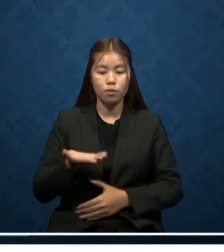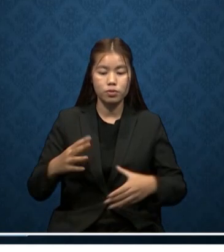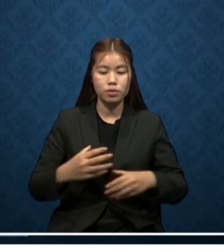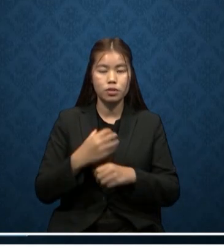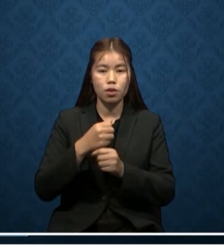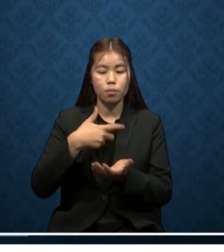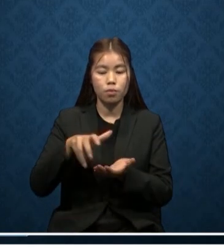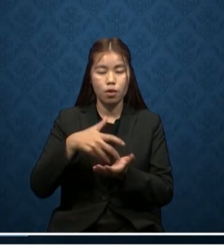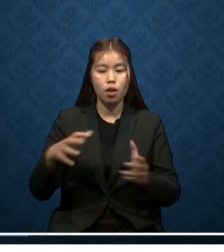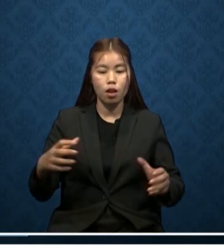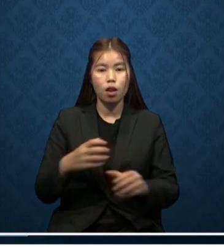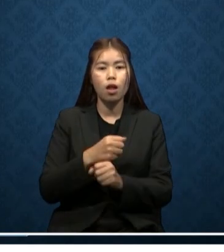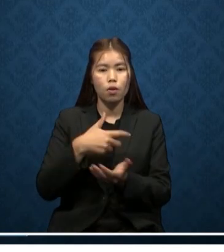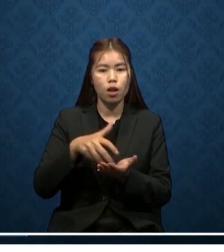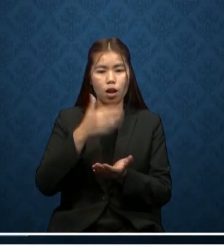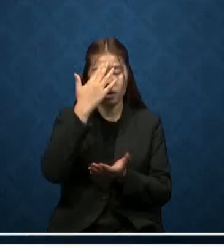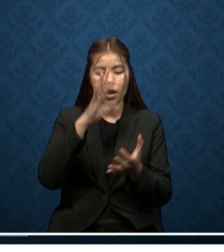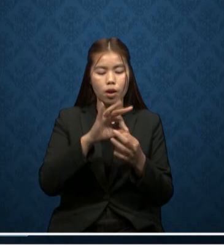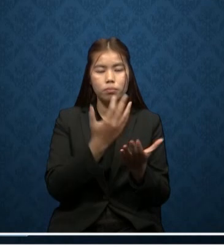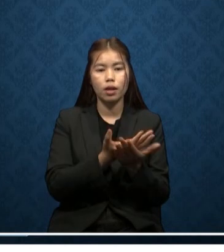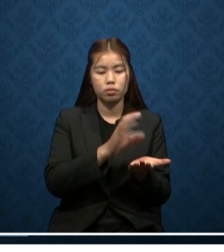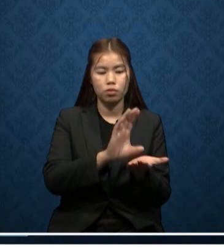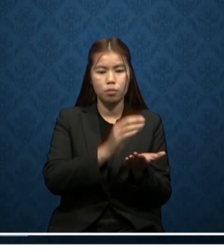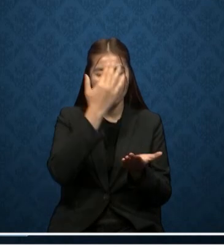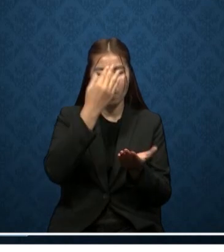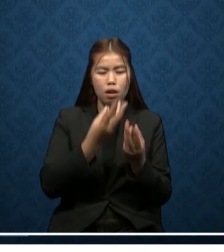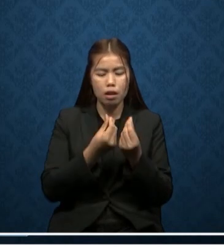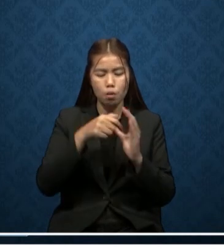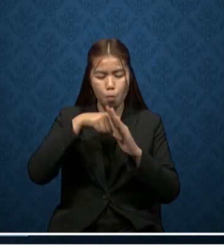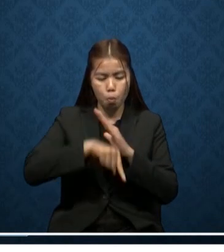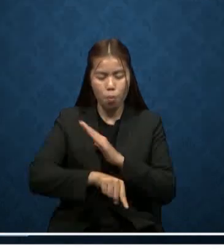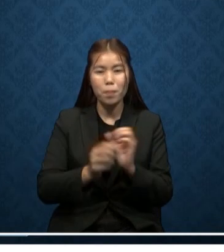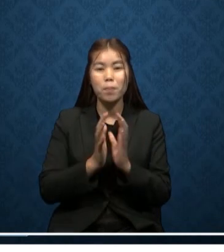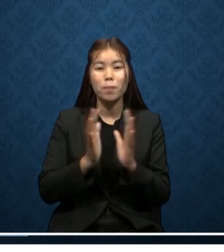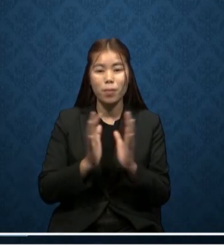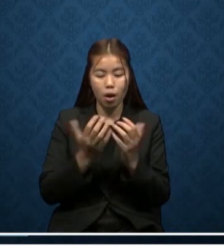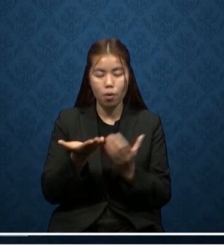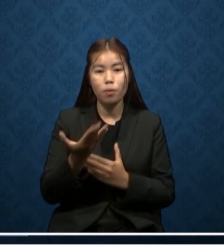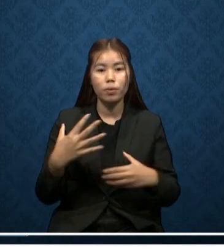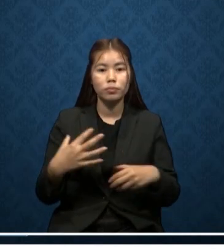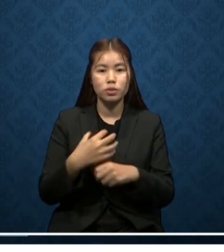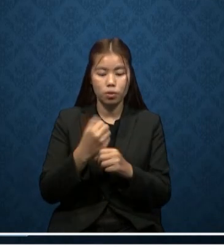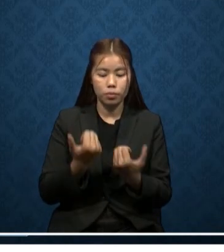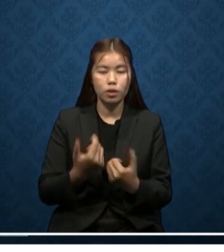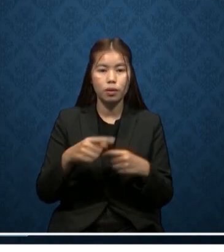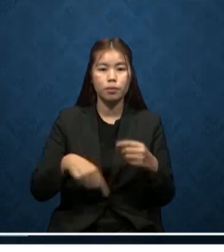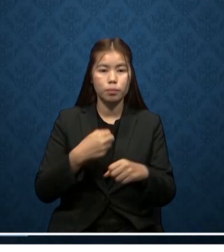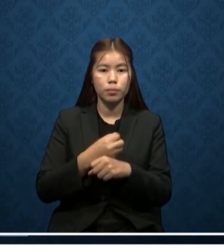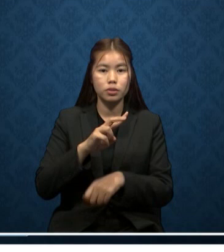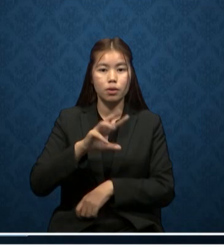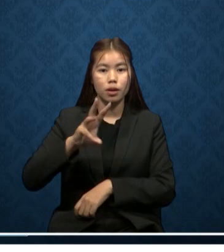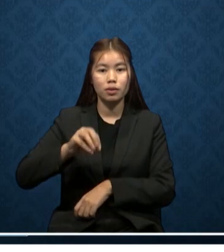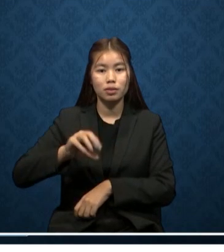ครับเพราะว่าเนื่องจากจากรายละเอียดเรื่องงบประมาณแล้วการดำเนินการมันมีค่อนข้างเยอะผมกราบเรียนว่าในปี 2565